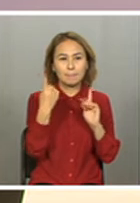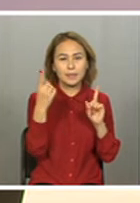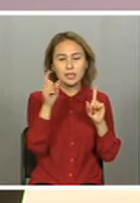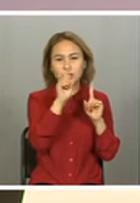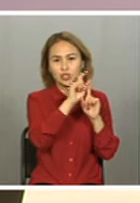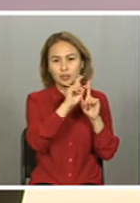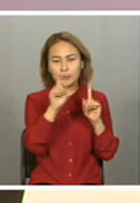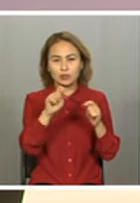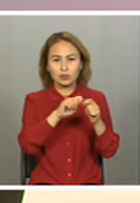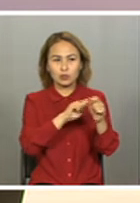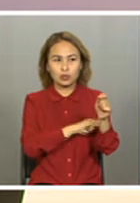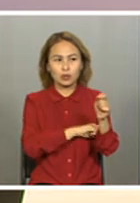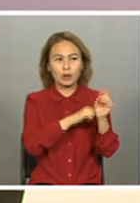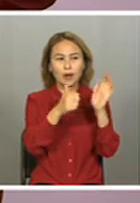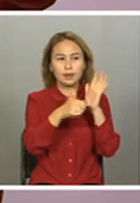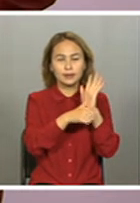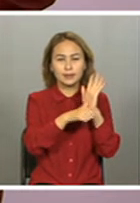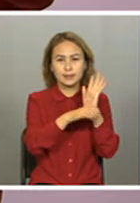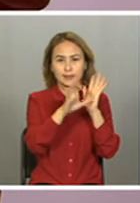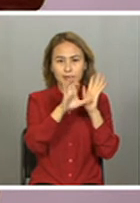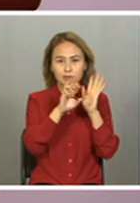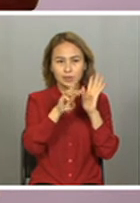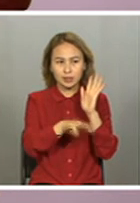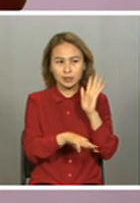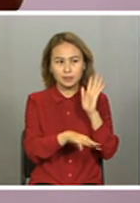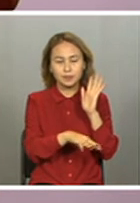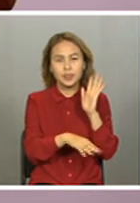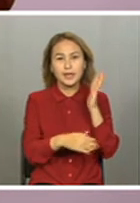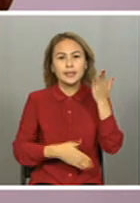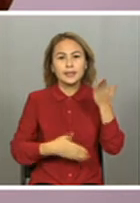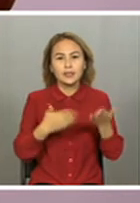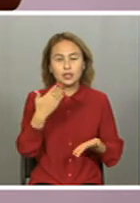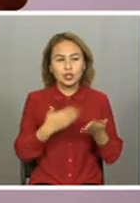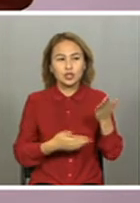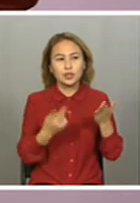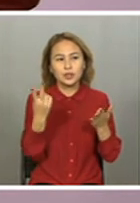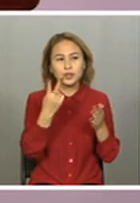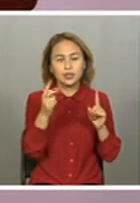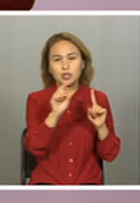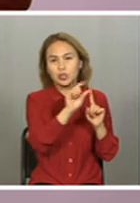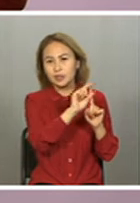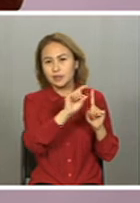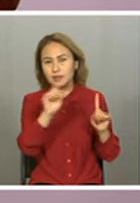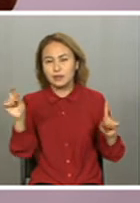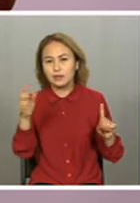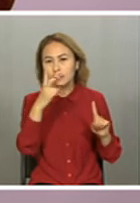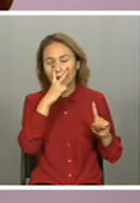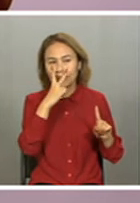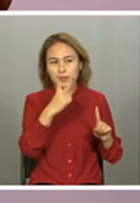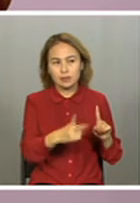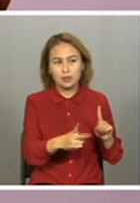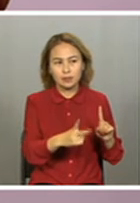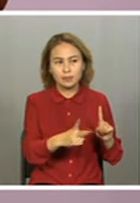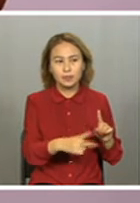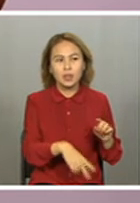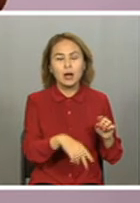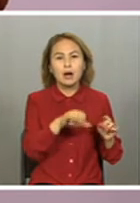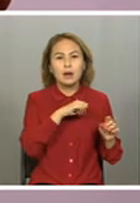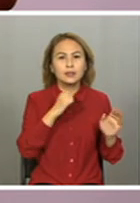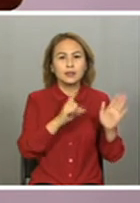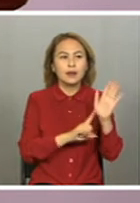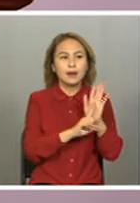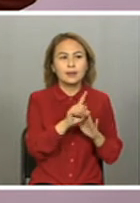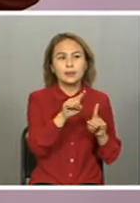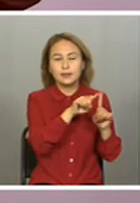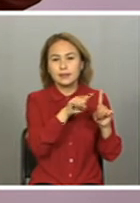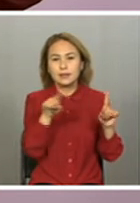ұзындығы 6 сантиметр. Ендеше, екінші кесіндіні қарастырайық. Алдымен кесіндінің